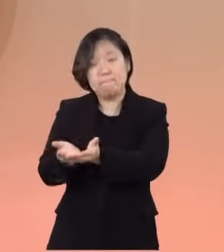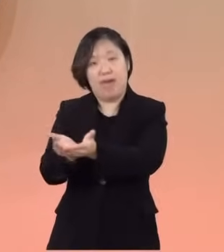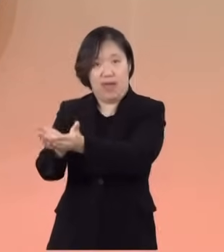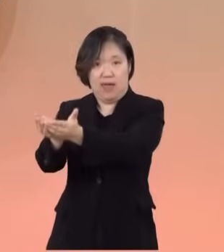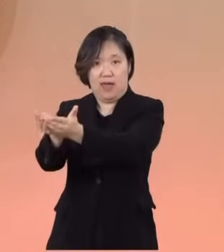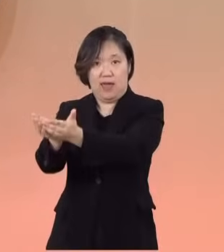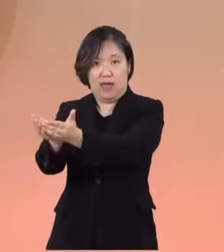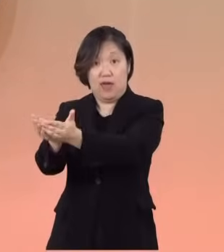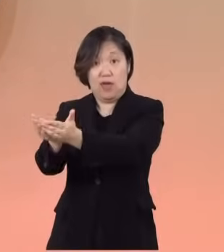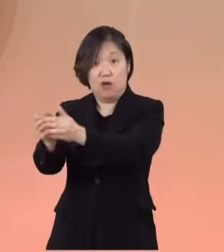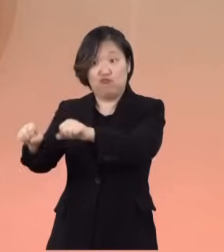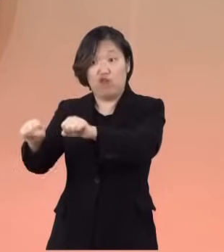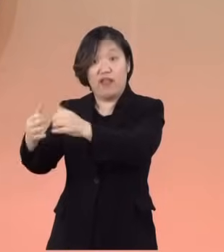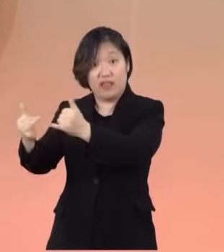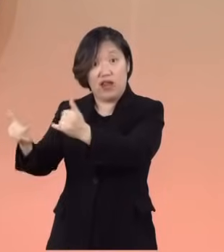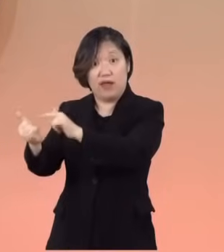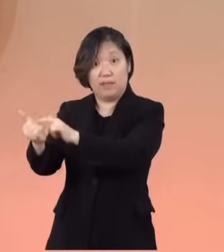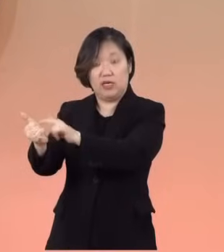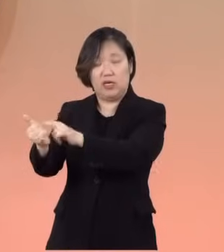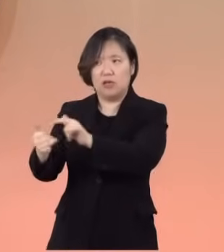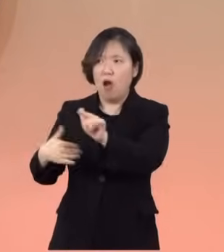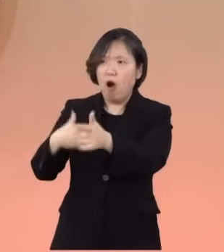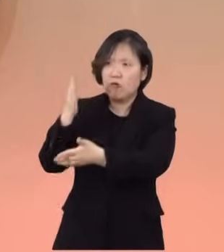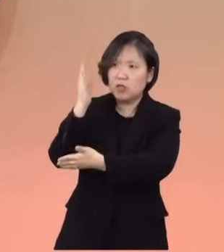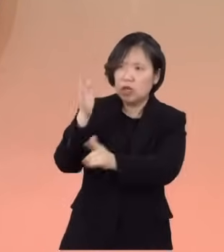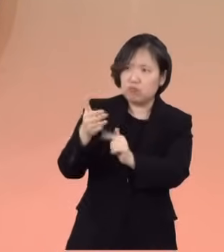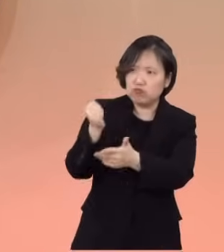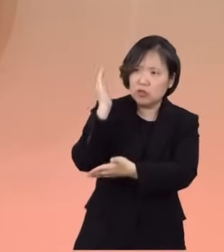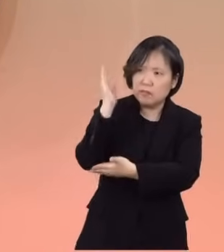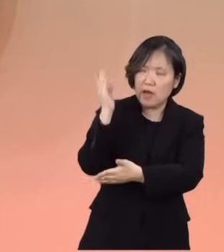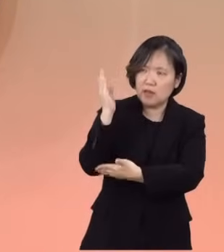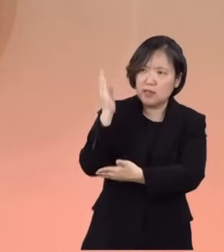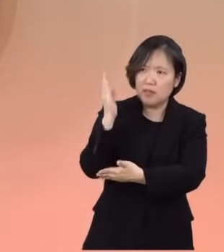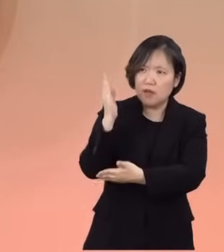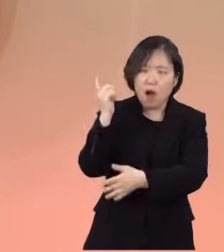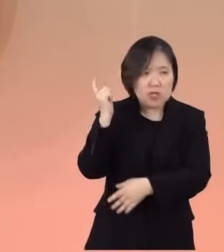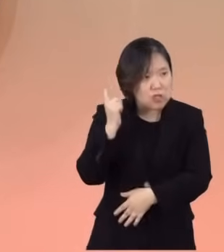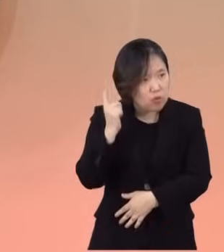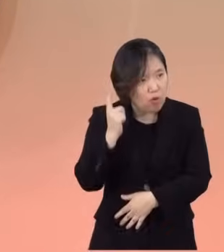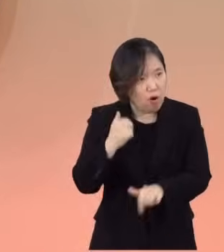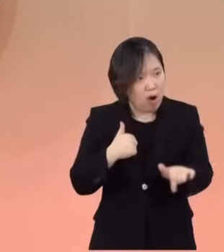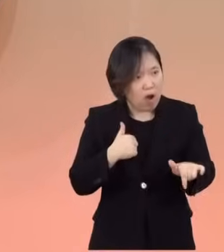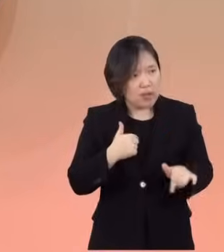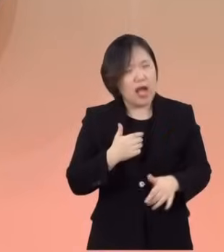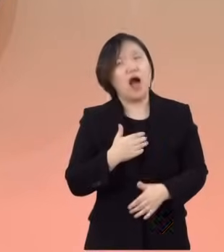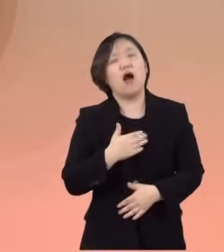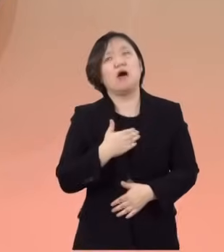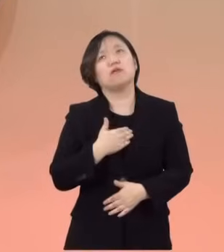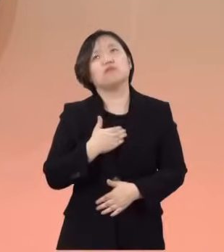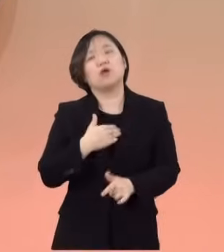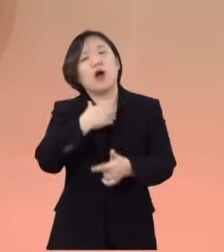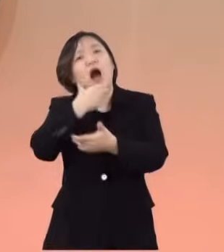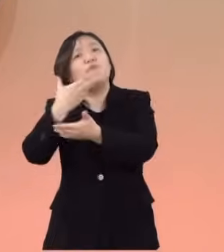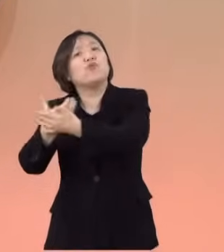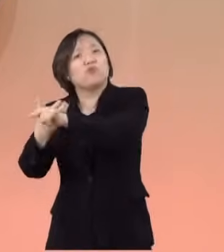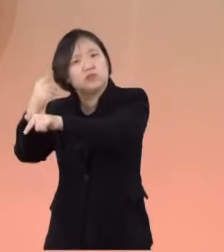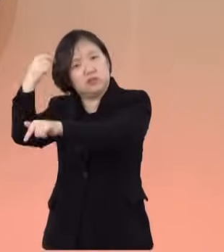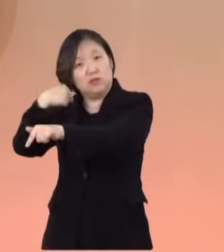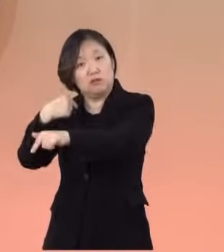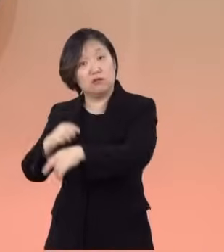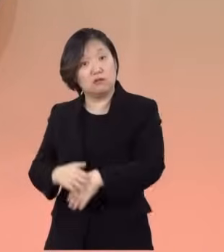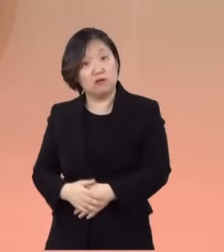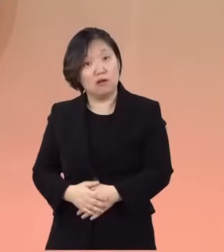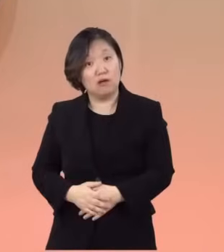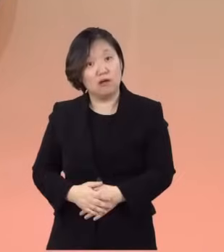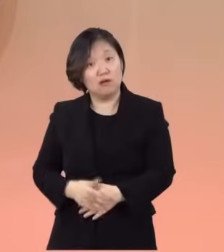있던 다른 뱃사공이 부처님의 말씀을 듣고 옆에서 가만히 듣다가 자기가 감동을